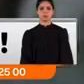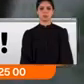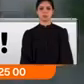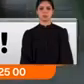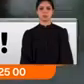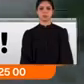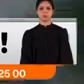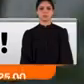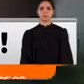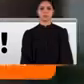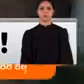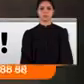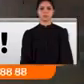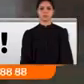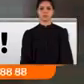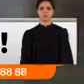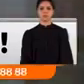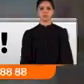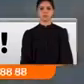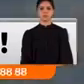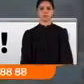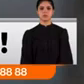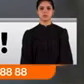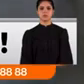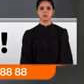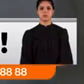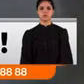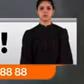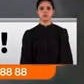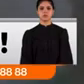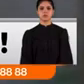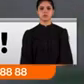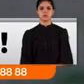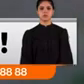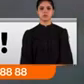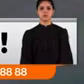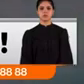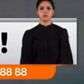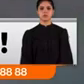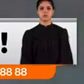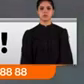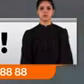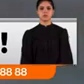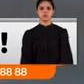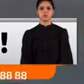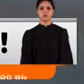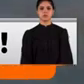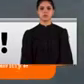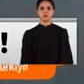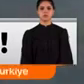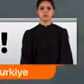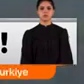ama hep dibimdesin. Hep dibimdesin. Apartmanımdasın. Dairemin önünde kavga ediyorsun. Hakaret